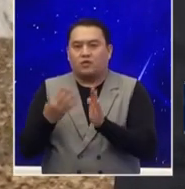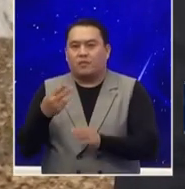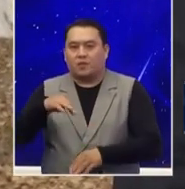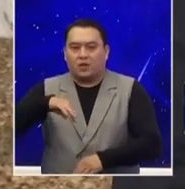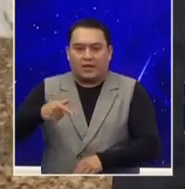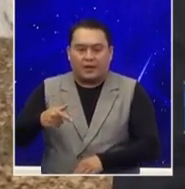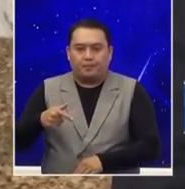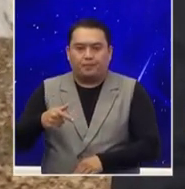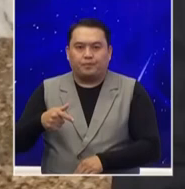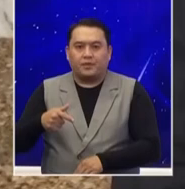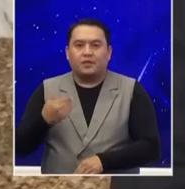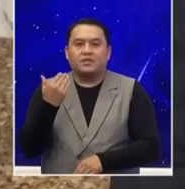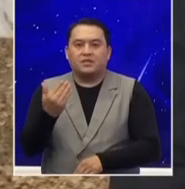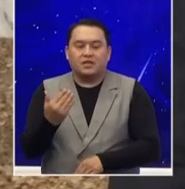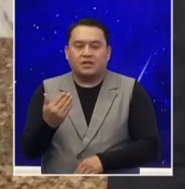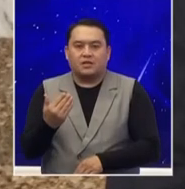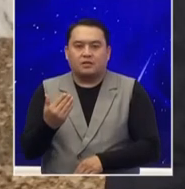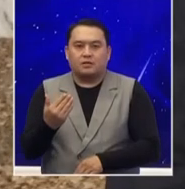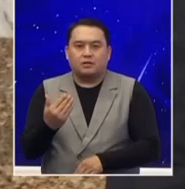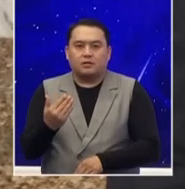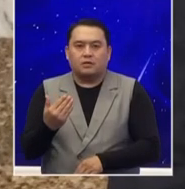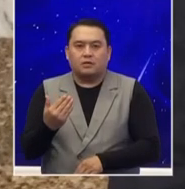тенге из них